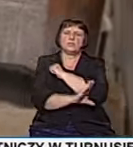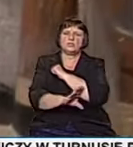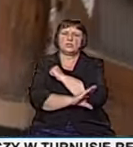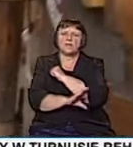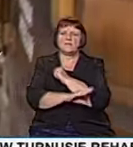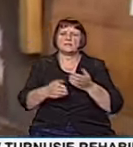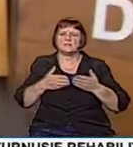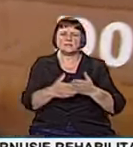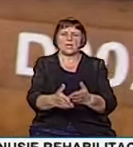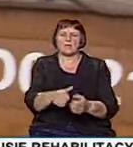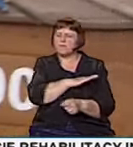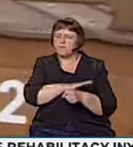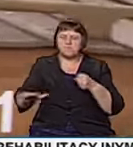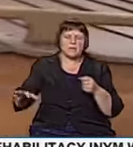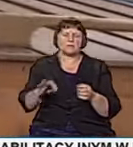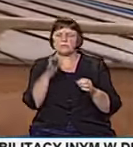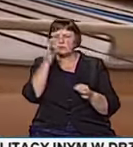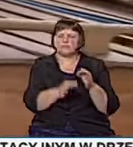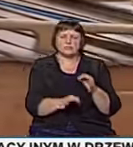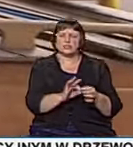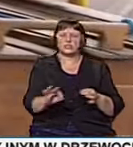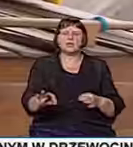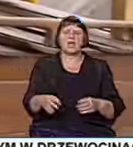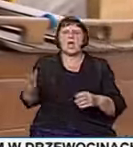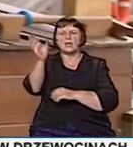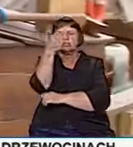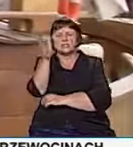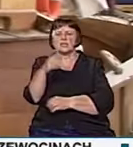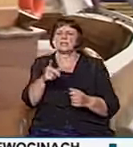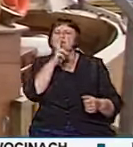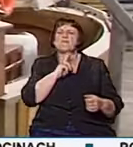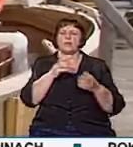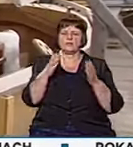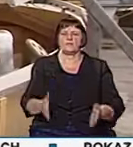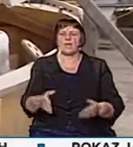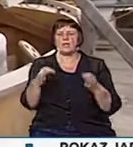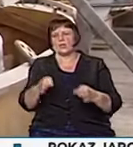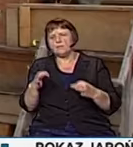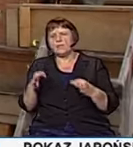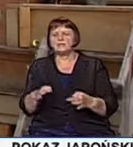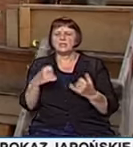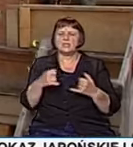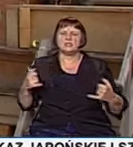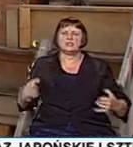jednostka w pełni szczelna. Na wyprawę dodał żagiel, dwa silniki, lodówkę i inne współczesne akcesoria.